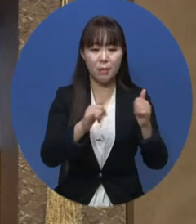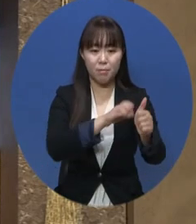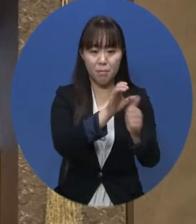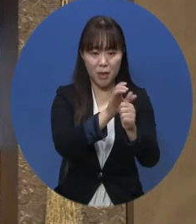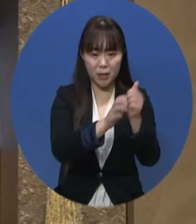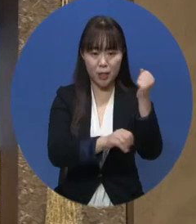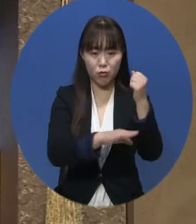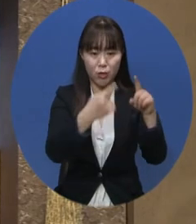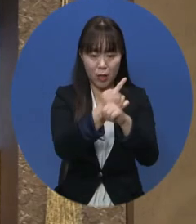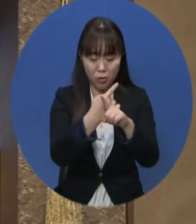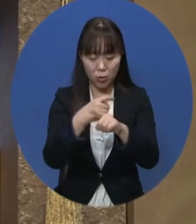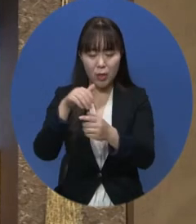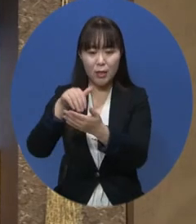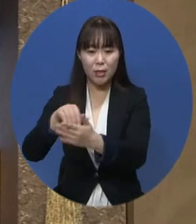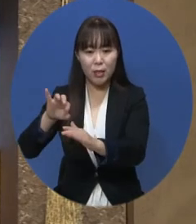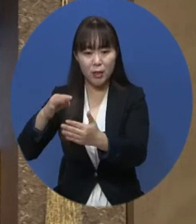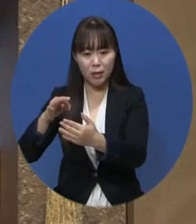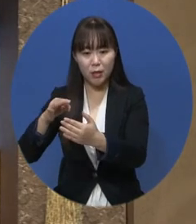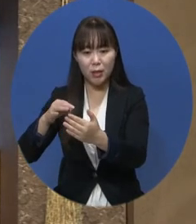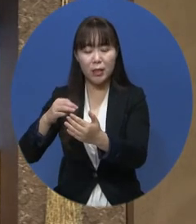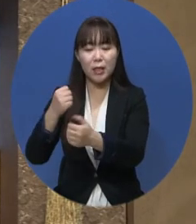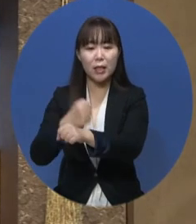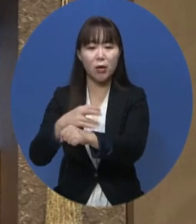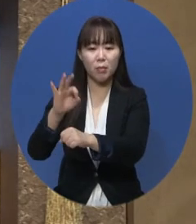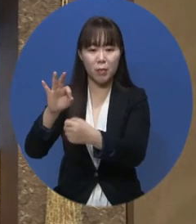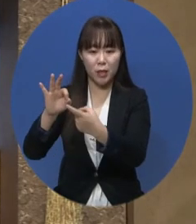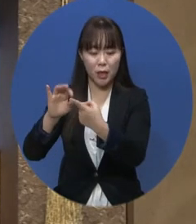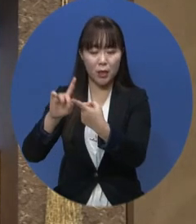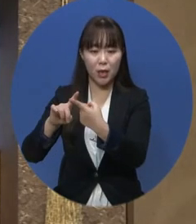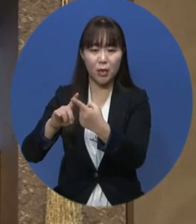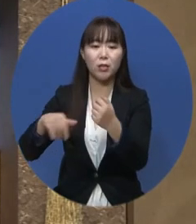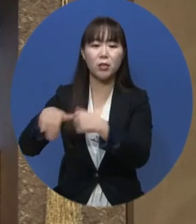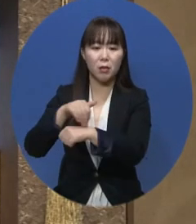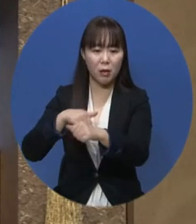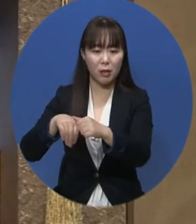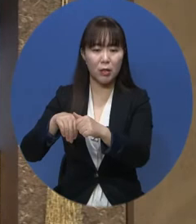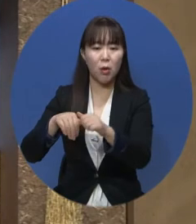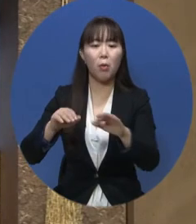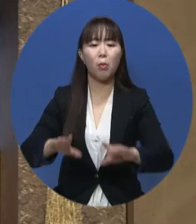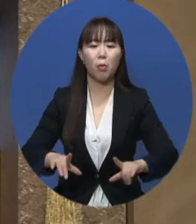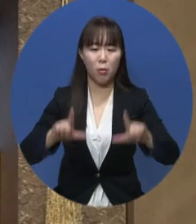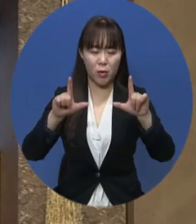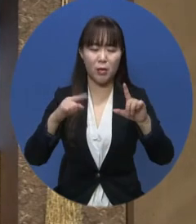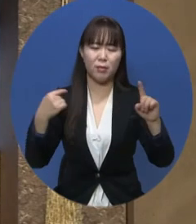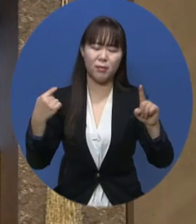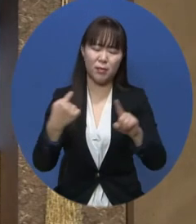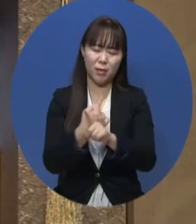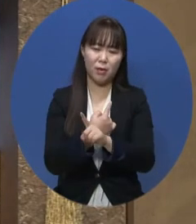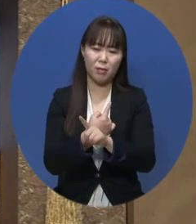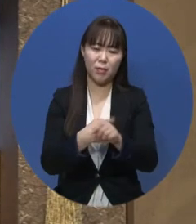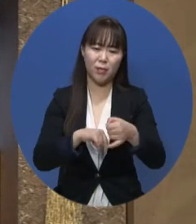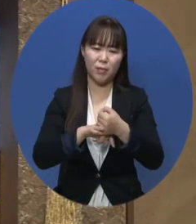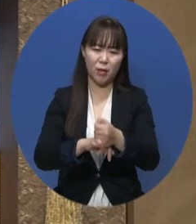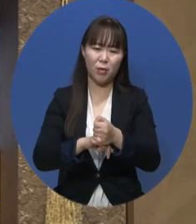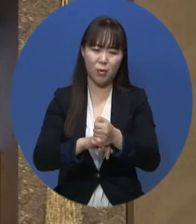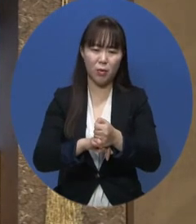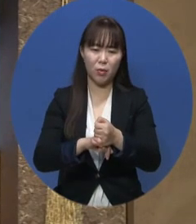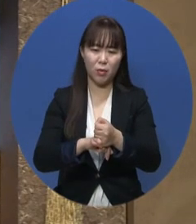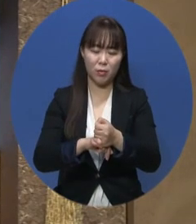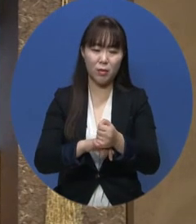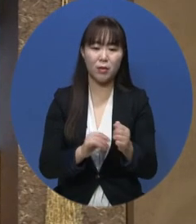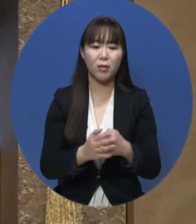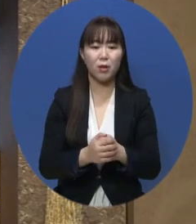개선, 또 최저임금 구조의 인건비 이 구조는 네. 꼭 아마 올해 또